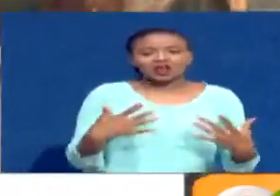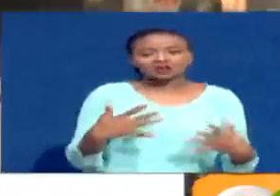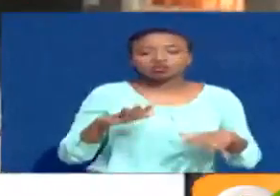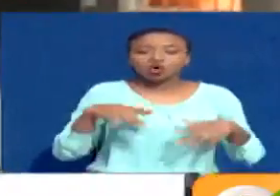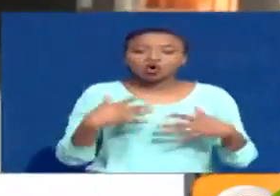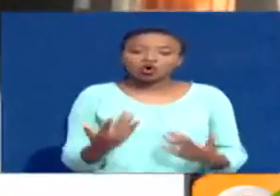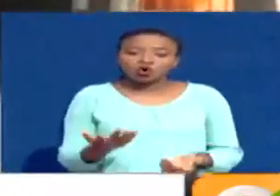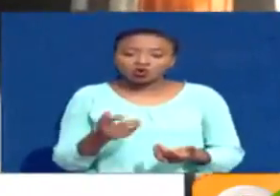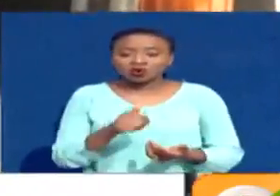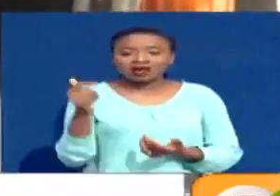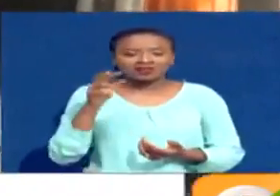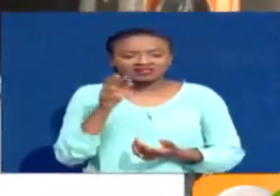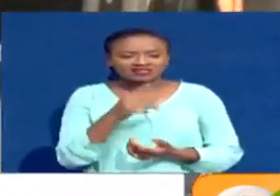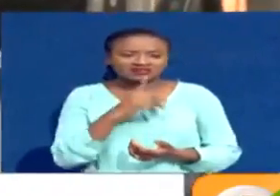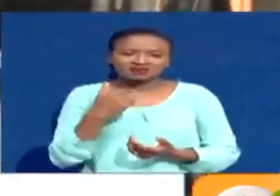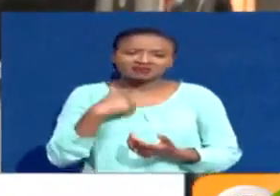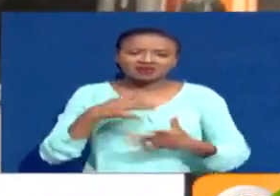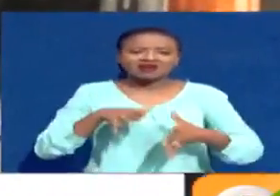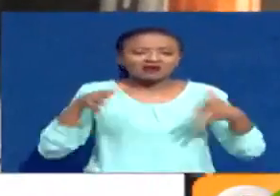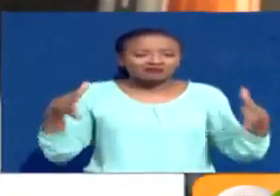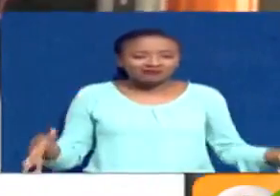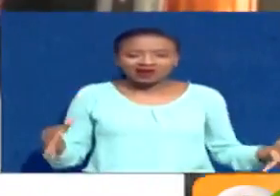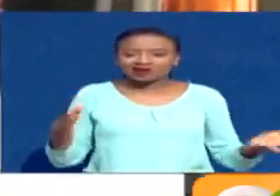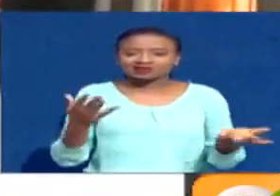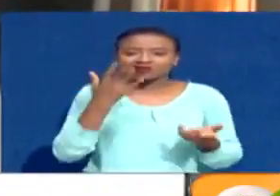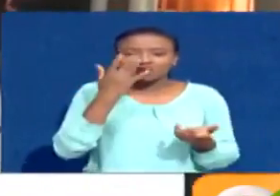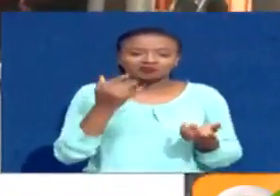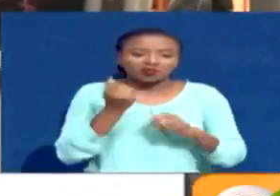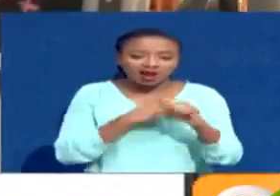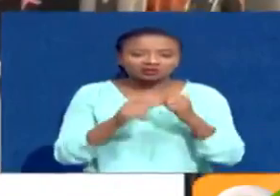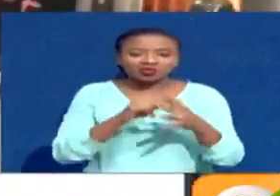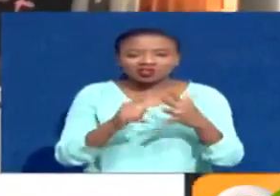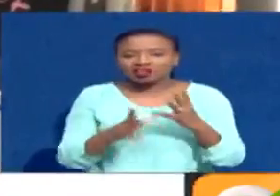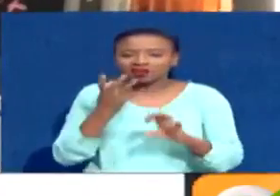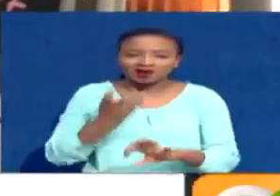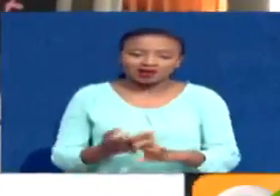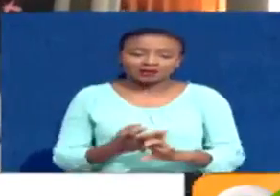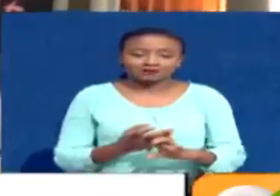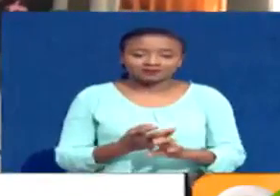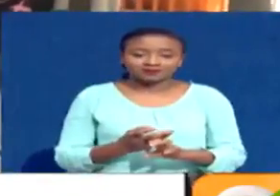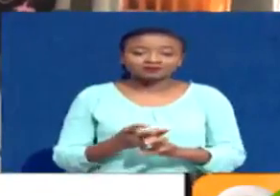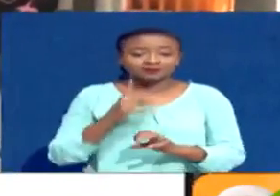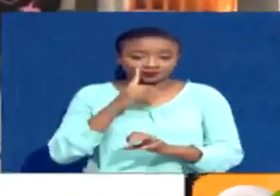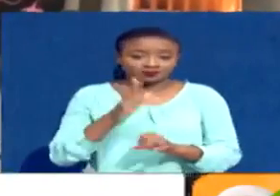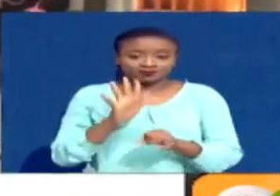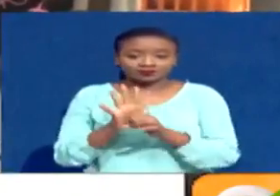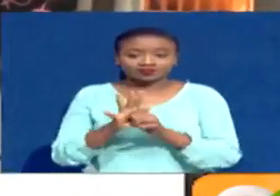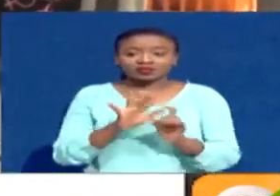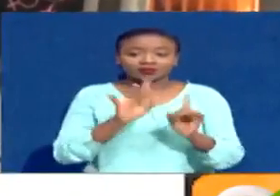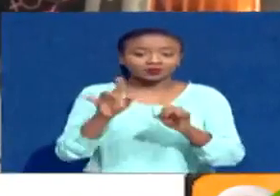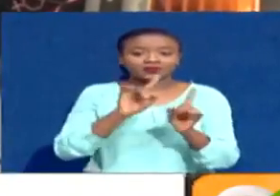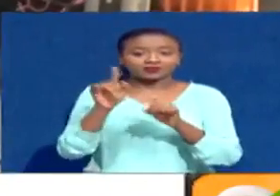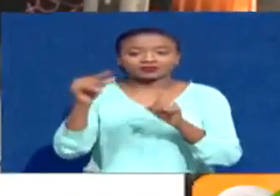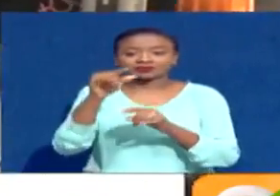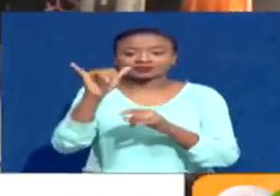pia jifanya jambo moja mbili tatu kwa sababu kilo yangu ni kubwa sana. Na ukiangalia sana nyingi gym ilikuanga